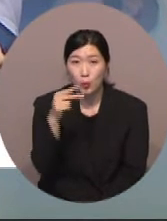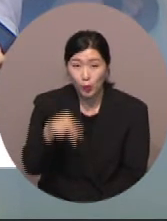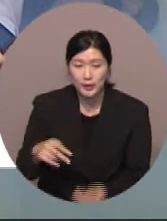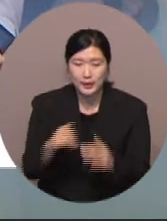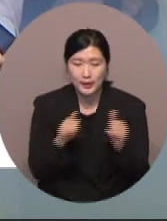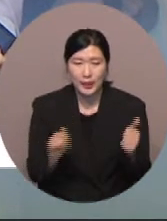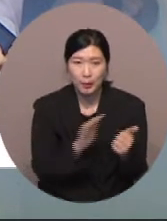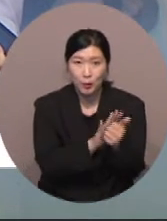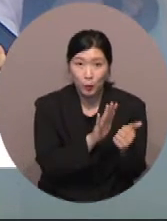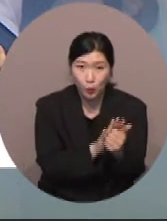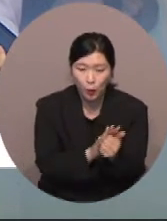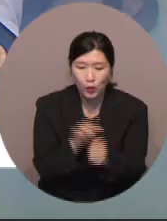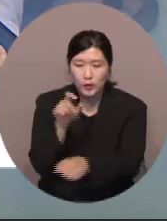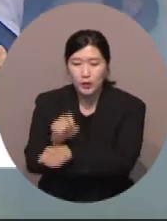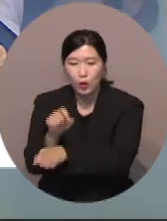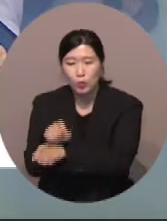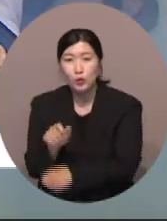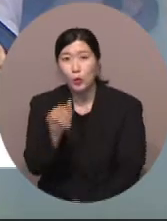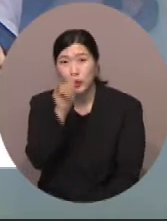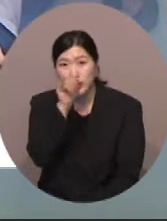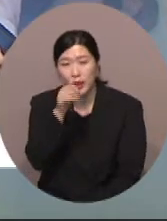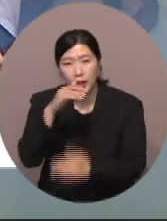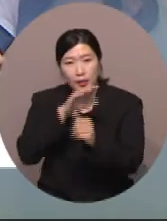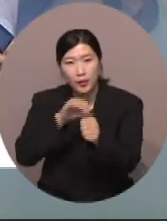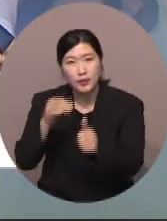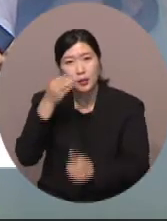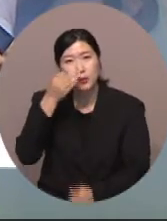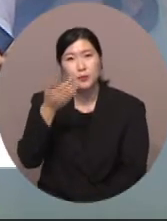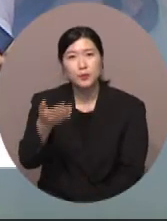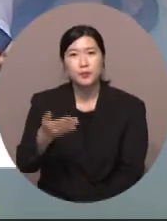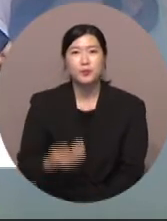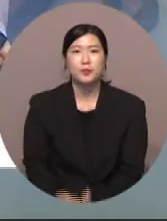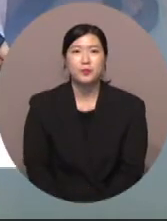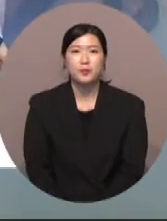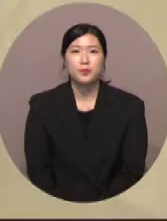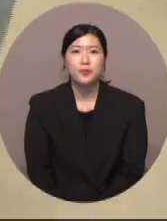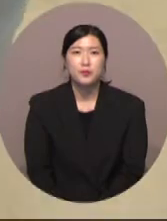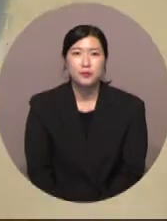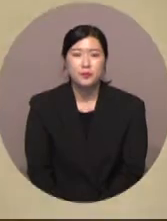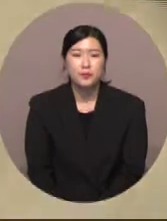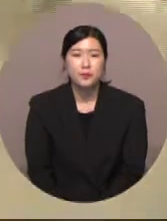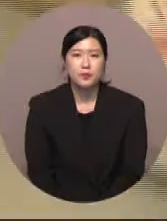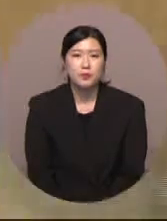단순 세무 업무도 한다고 하는데요. 박선진 기자가 취재했습니다.